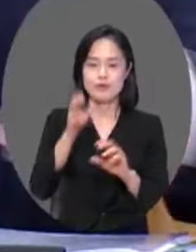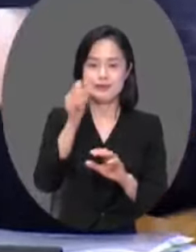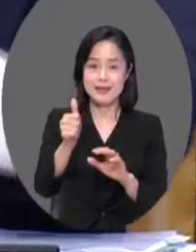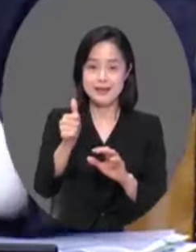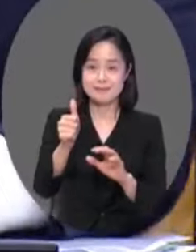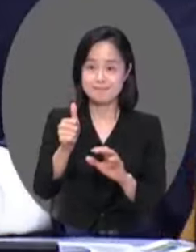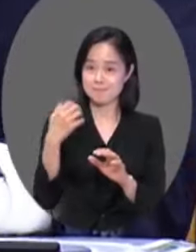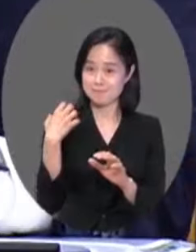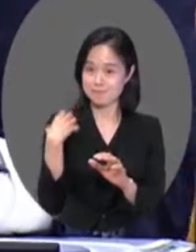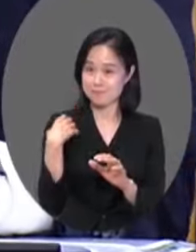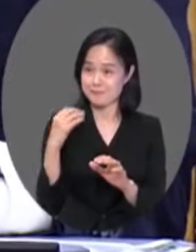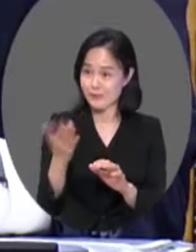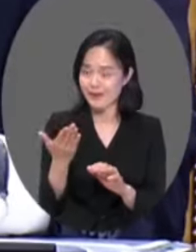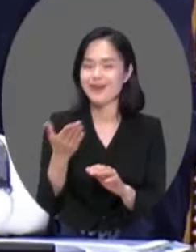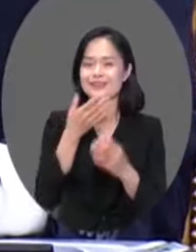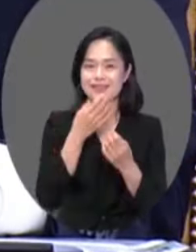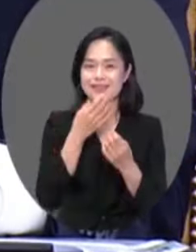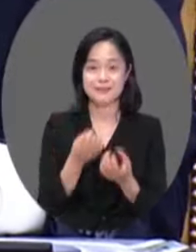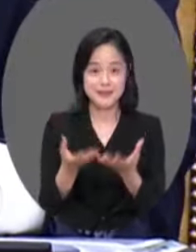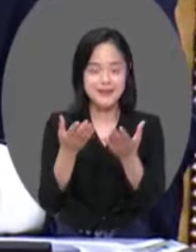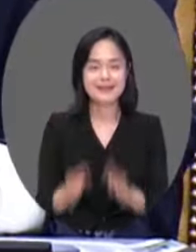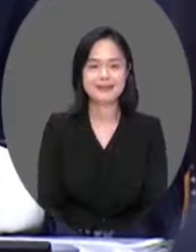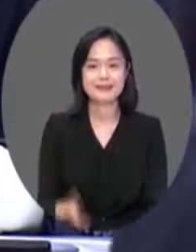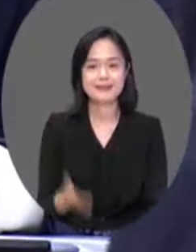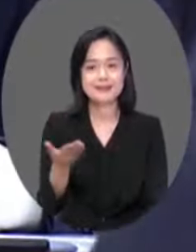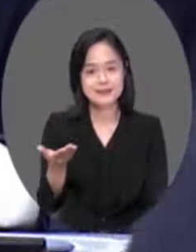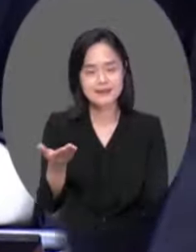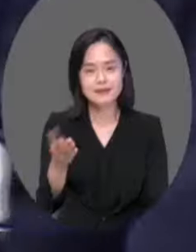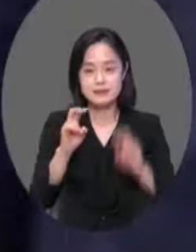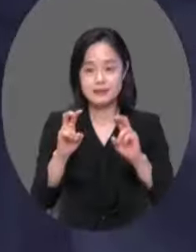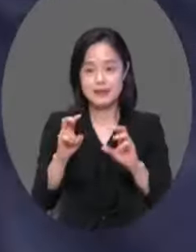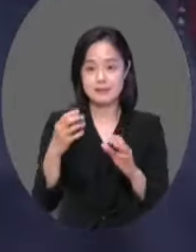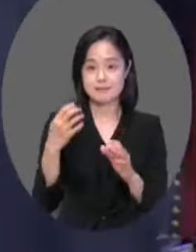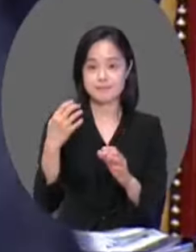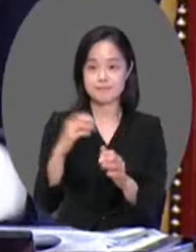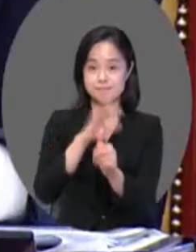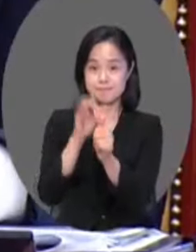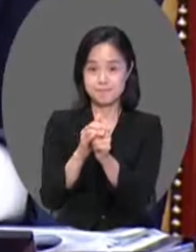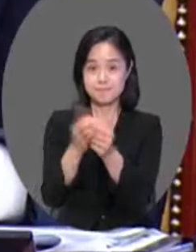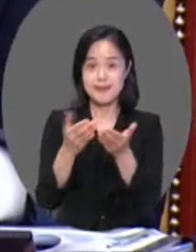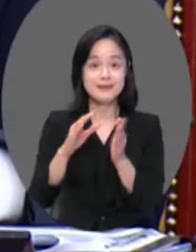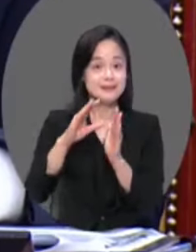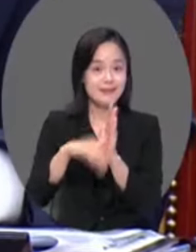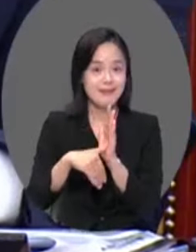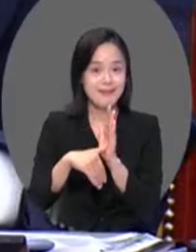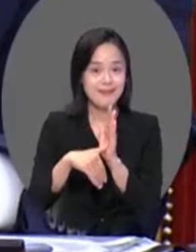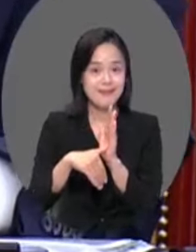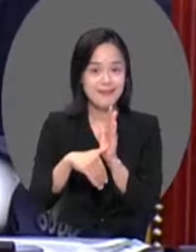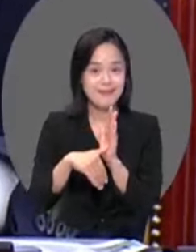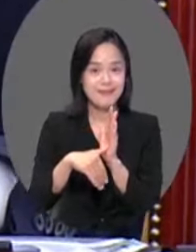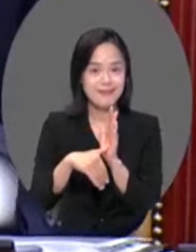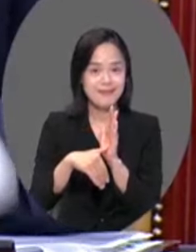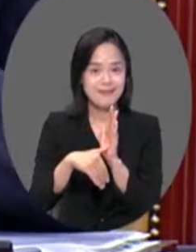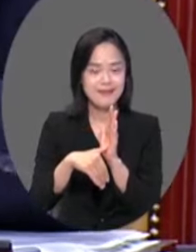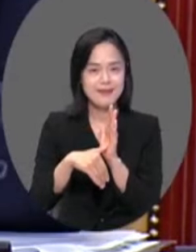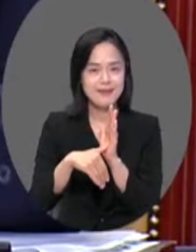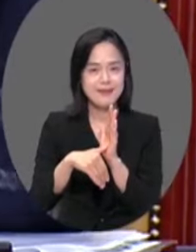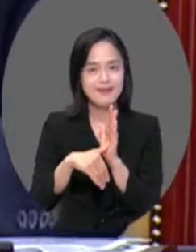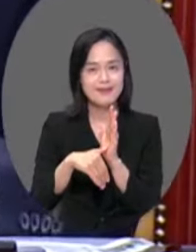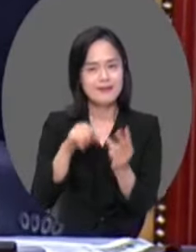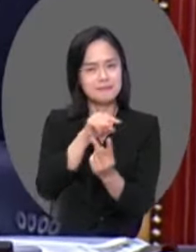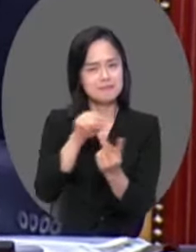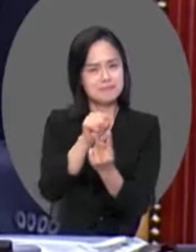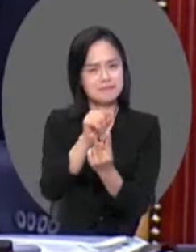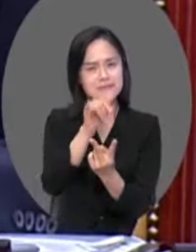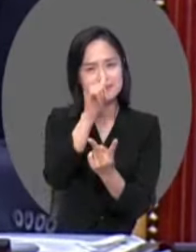그 코바코 사장 임명될 때 보통 이런 자리는 둘 중에 하나 이제 역관제의